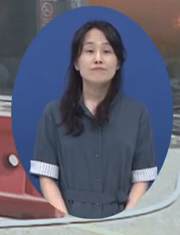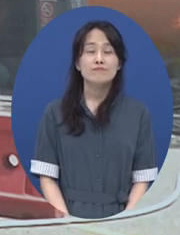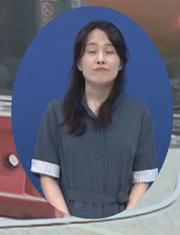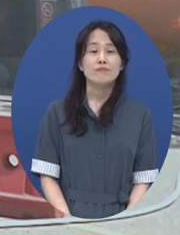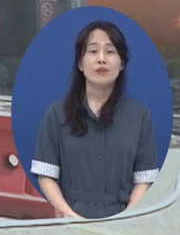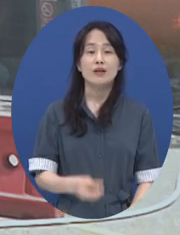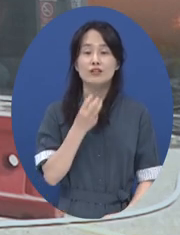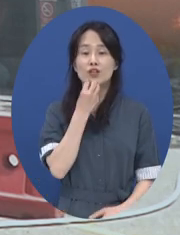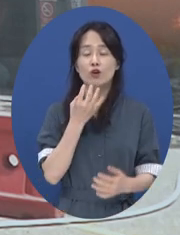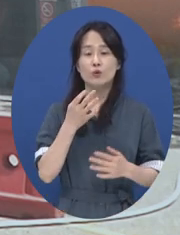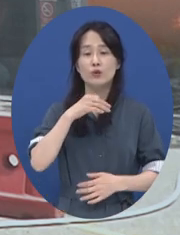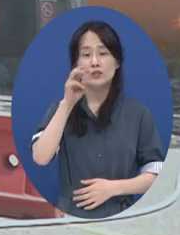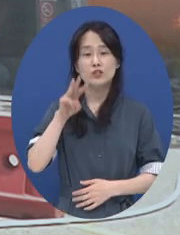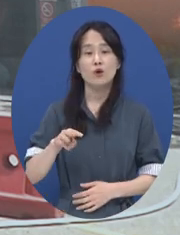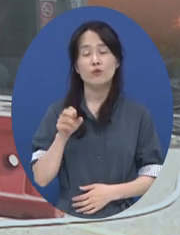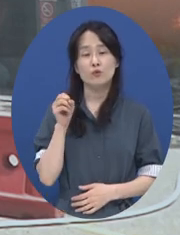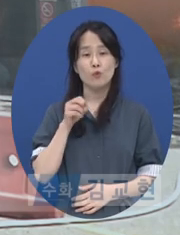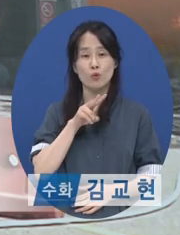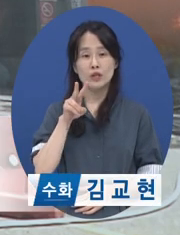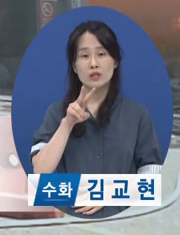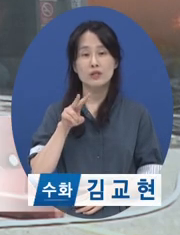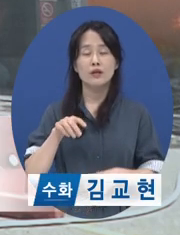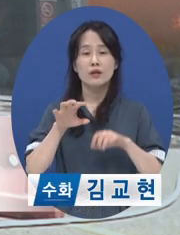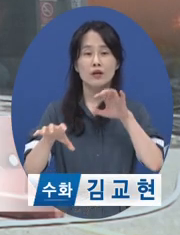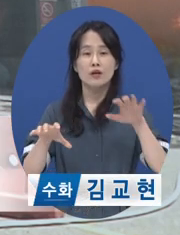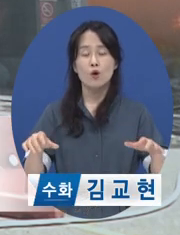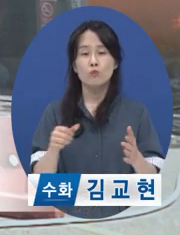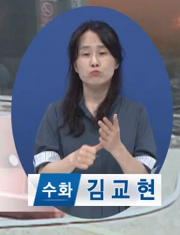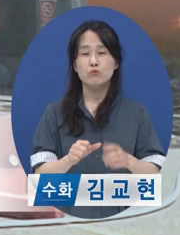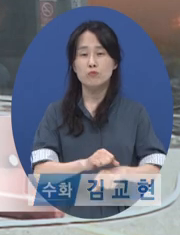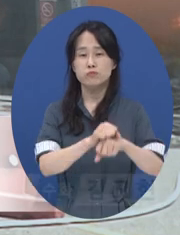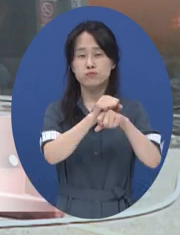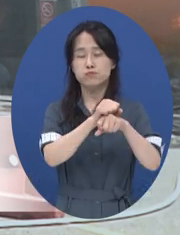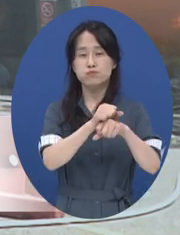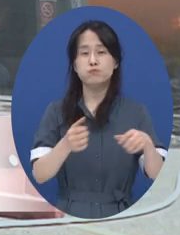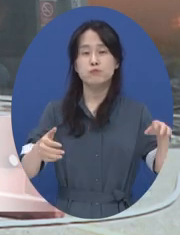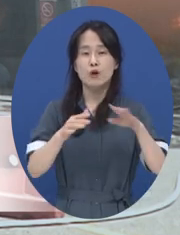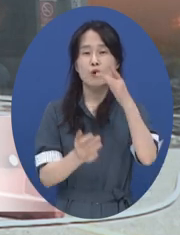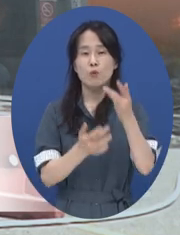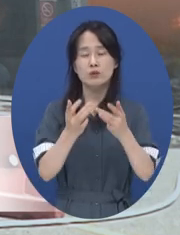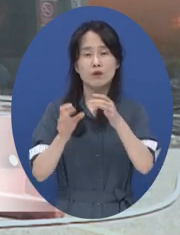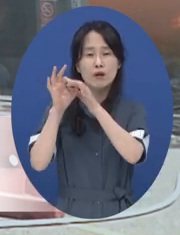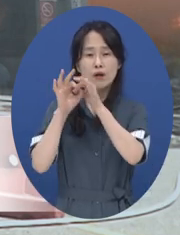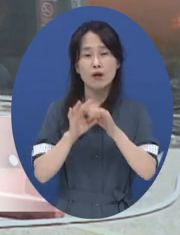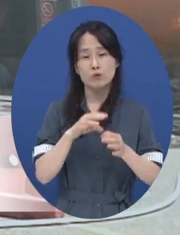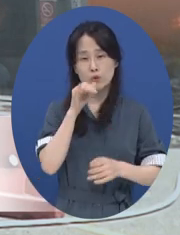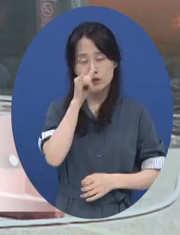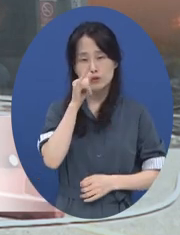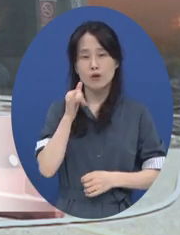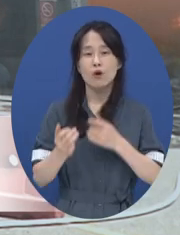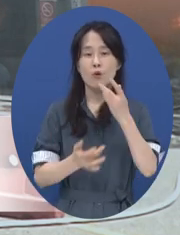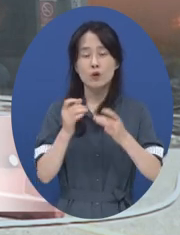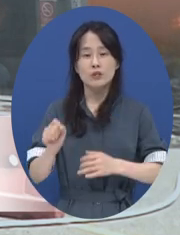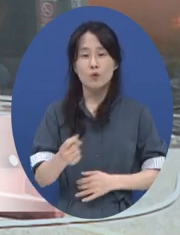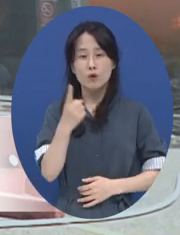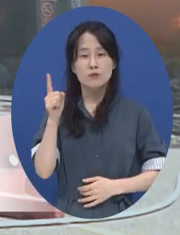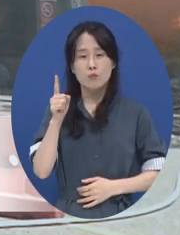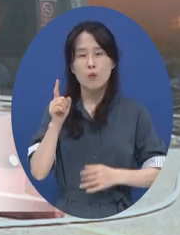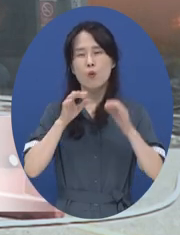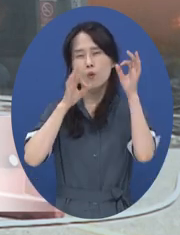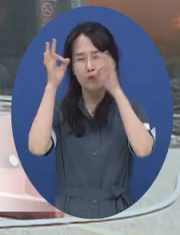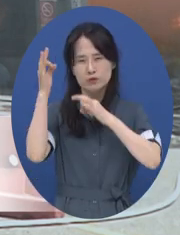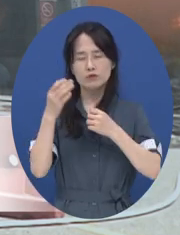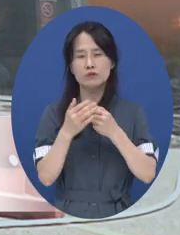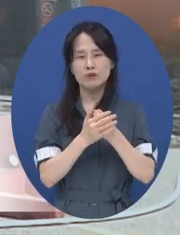최근 경기도 이천과 용인 등 각지에서 물류창고 화재가 잇따르는 가운데 가장 큰 화재 원인은 부주의인